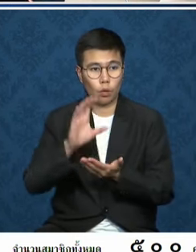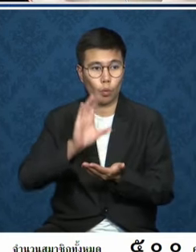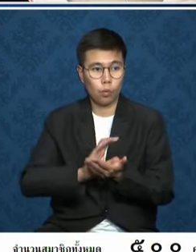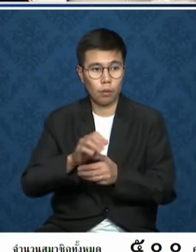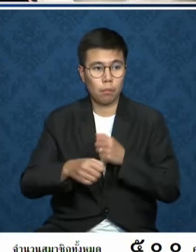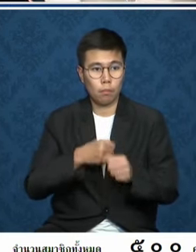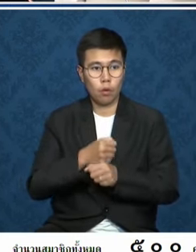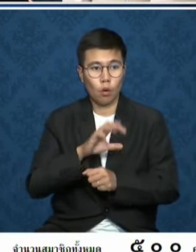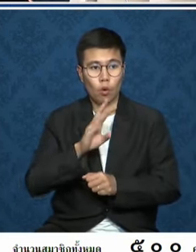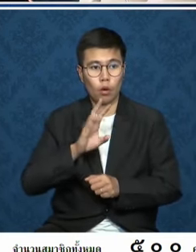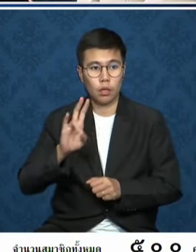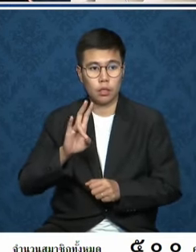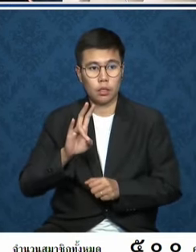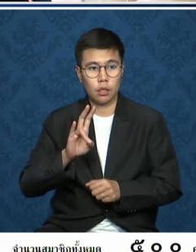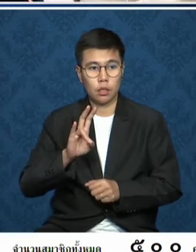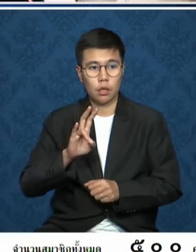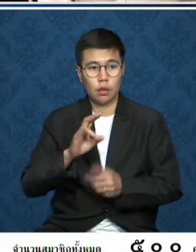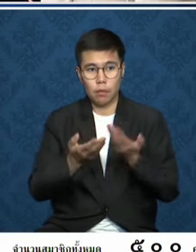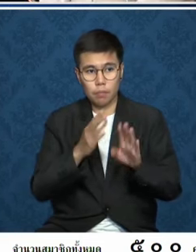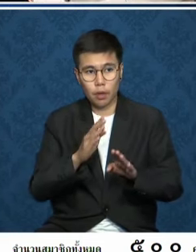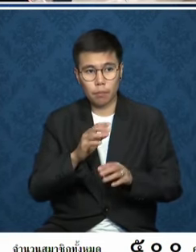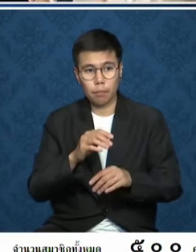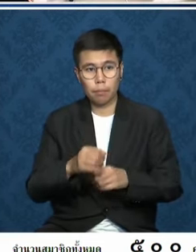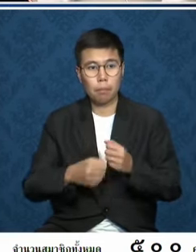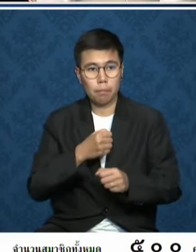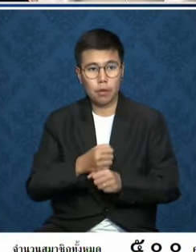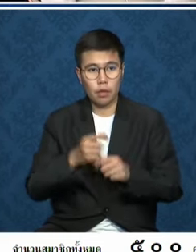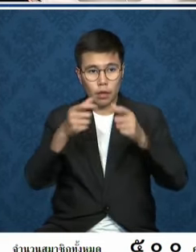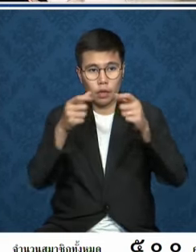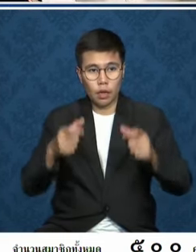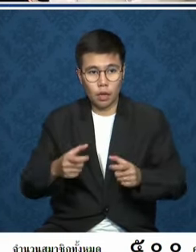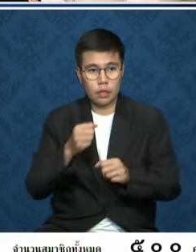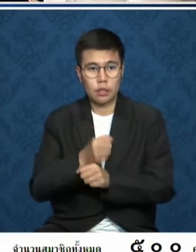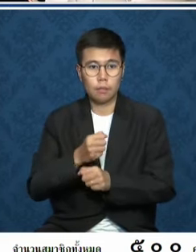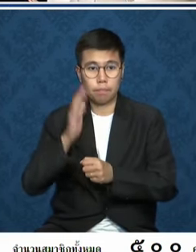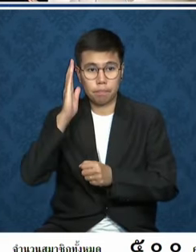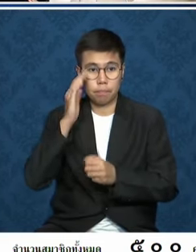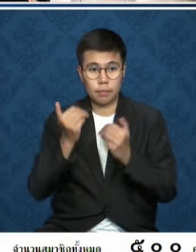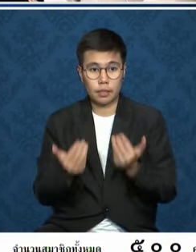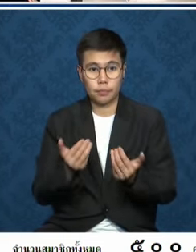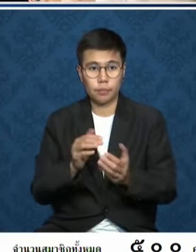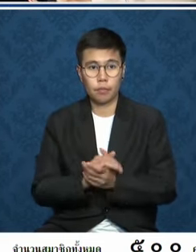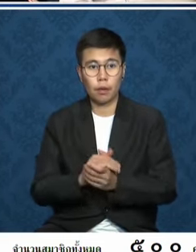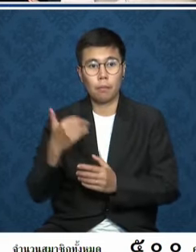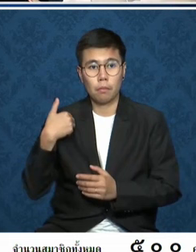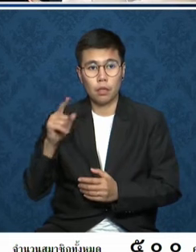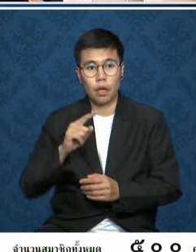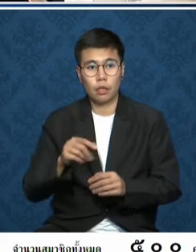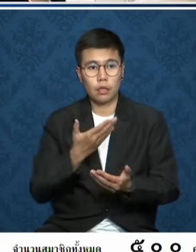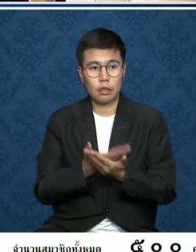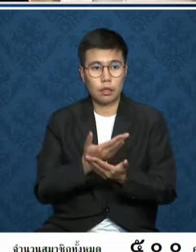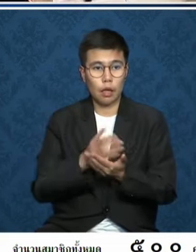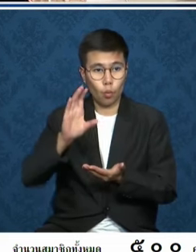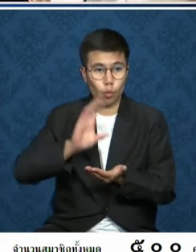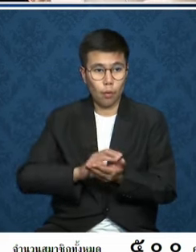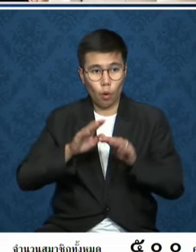ในป 67 ที่มสัดส่วนใกล้เคียงกับงบประมาณที่รายงานมาในฉบับที่กำอภิปลายอยู่เี่จะเหว่า ก็มีการปรับลดนะคร